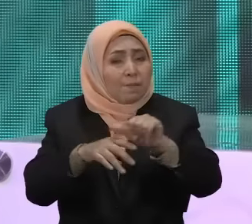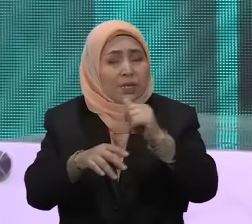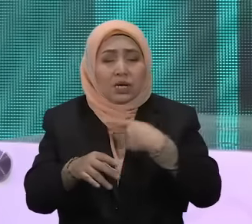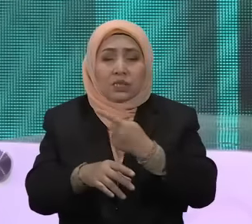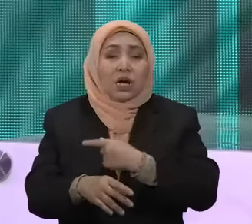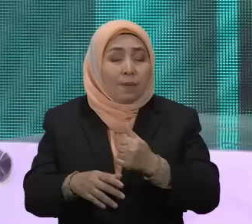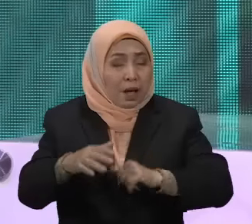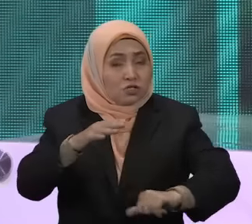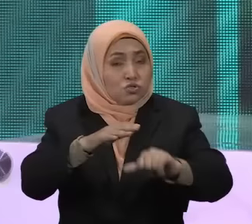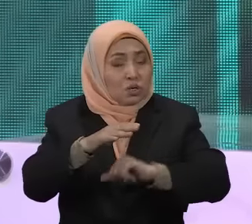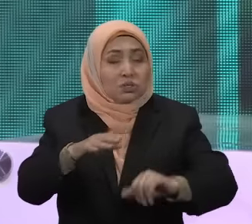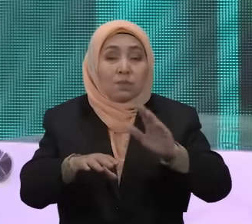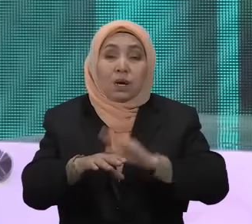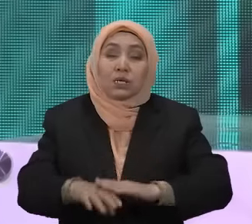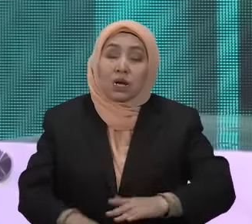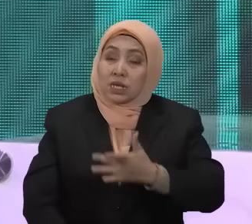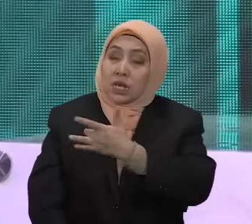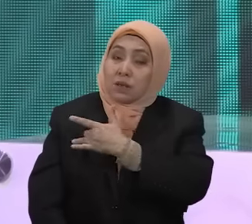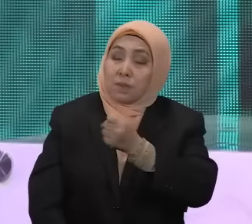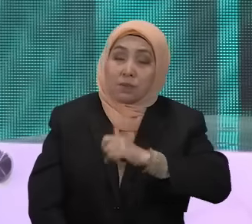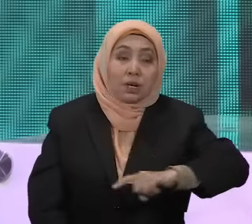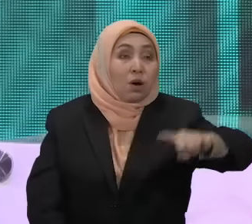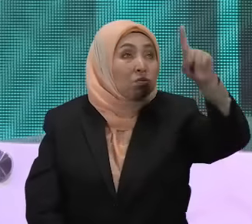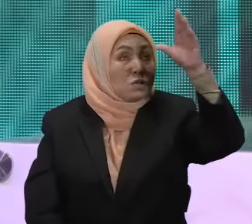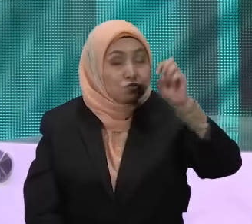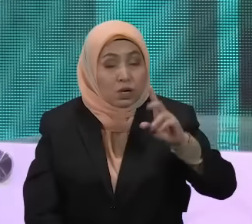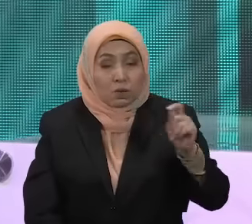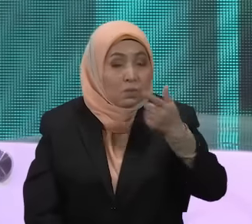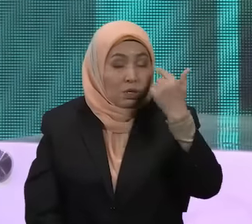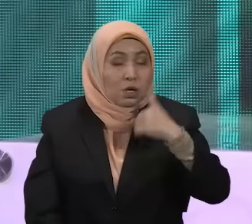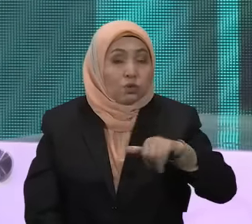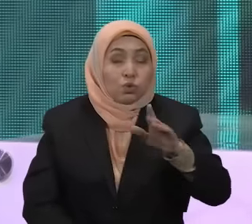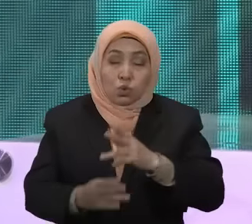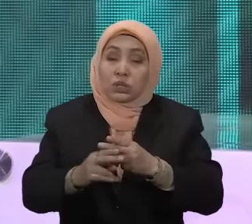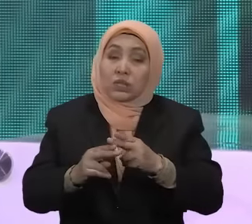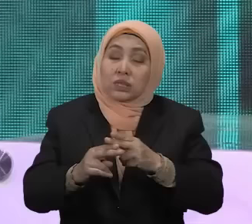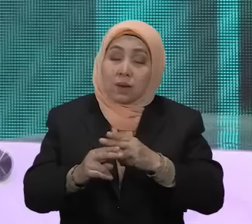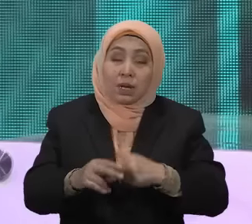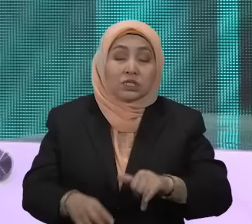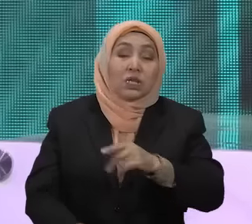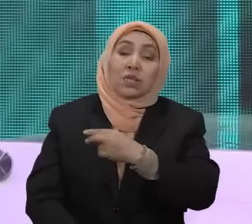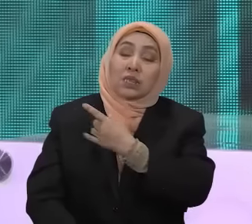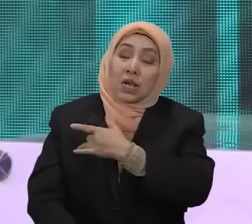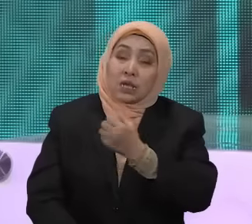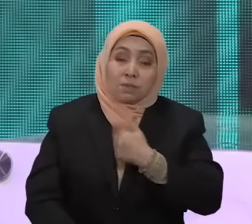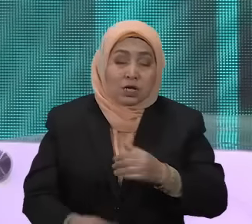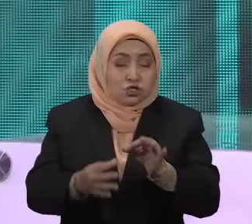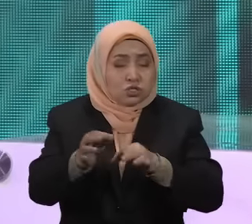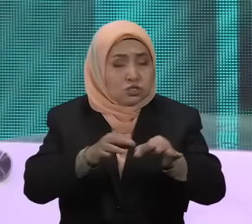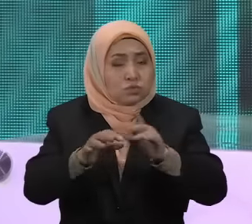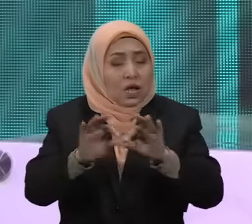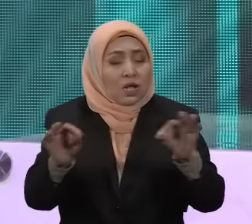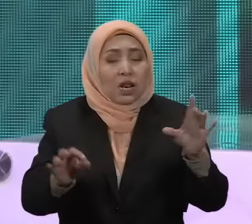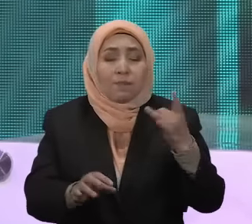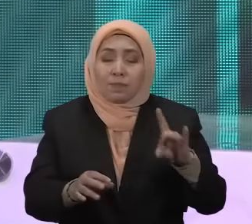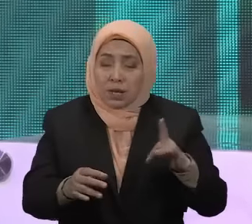ini adalah terasnya kepada iman kepada Allah Subhanahu Wa Taala. Itu sebabnya penekasan tentang iman ini dijelaskan pada ayat 18.